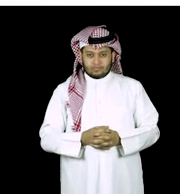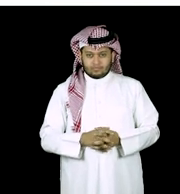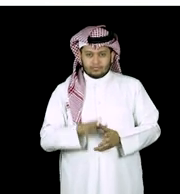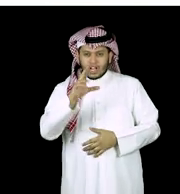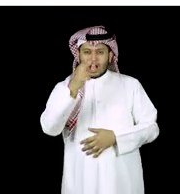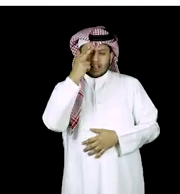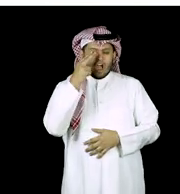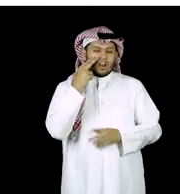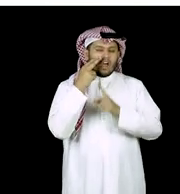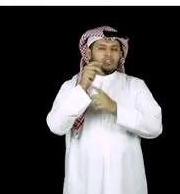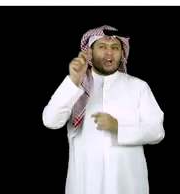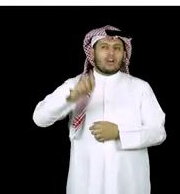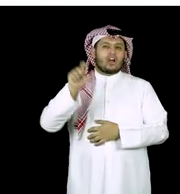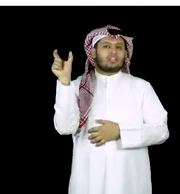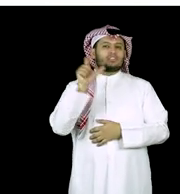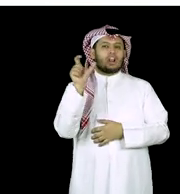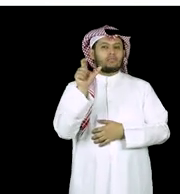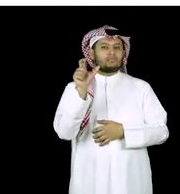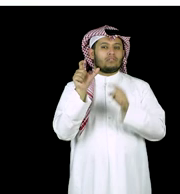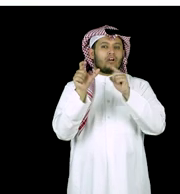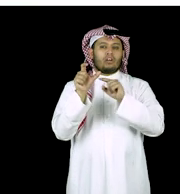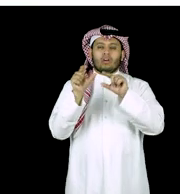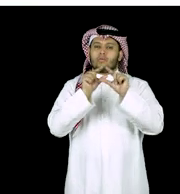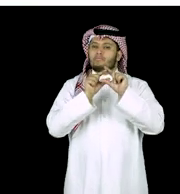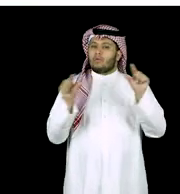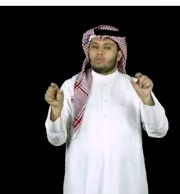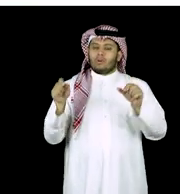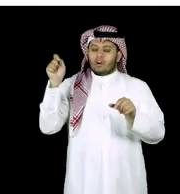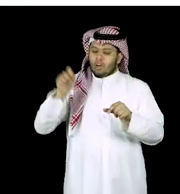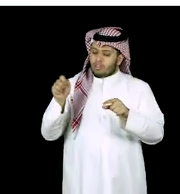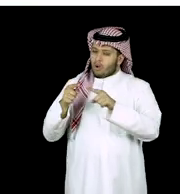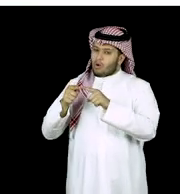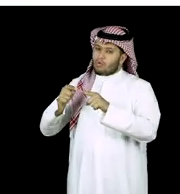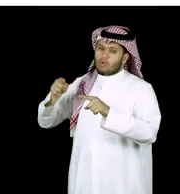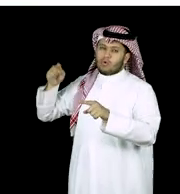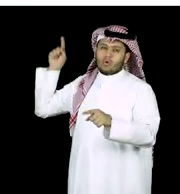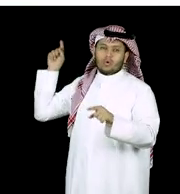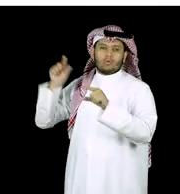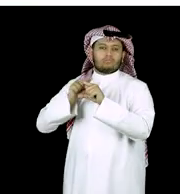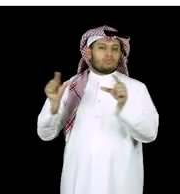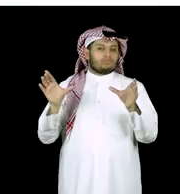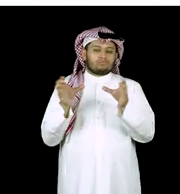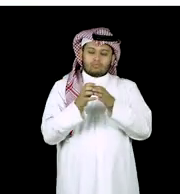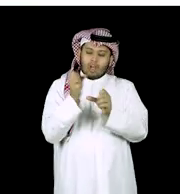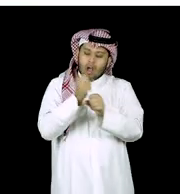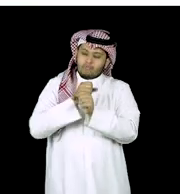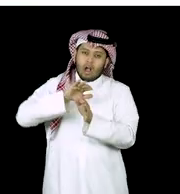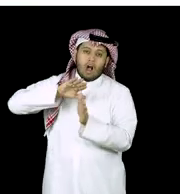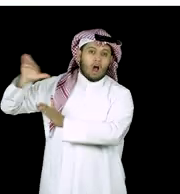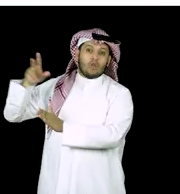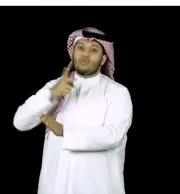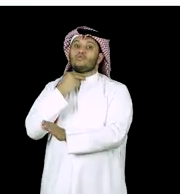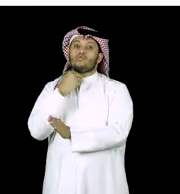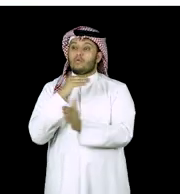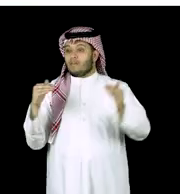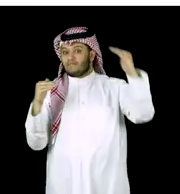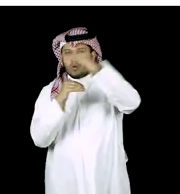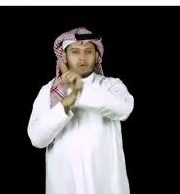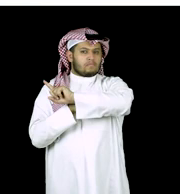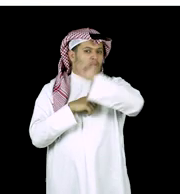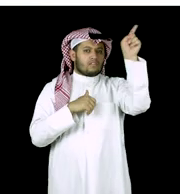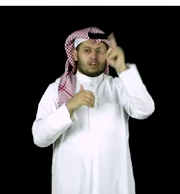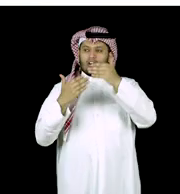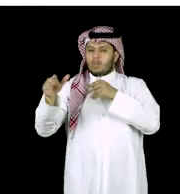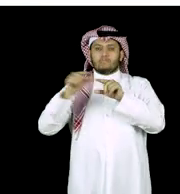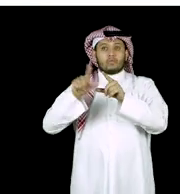تاريخ القضاء الإسلامي قاطع في أن القضاة كانوا دائما مستقلين في عملهم، لا سلطان لأحد